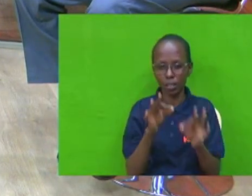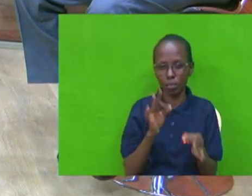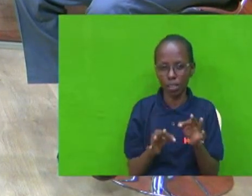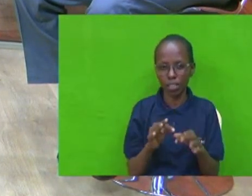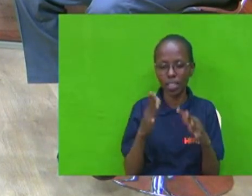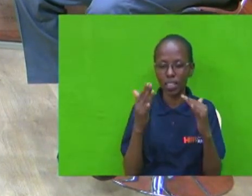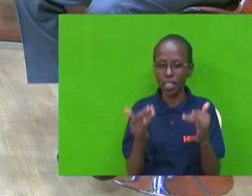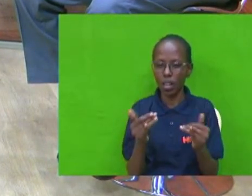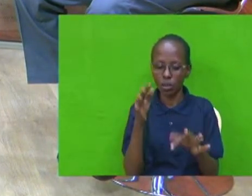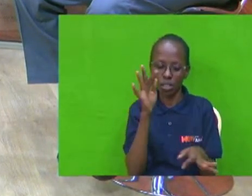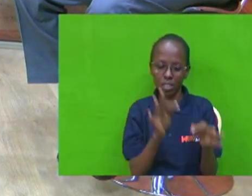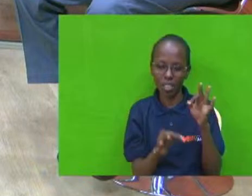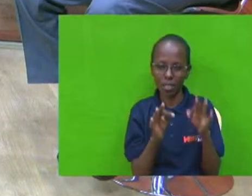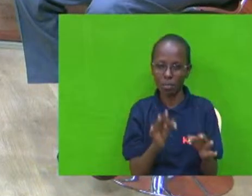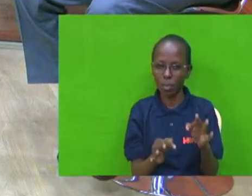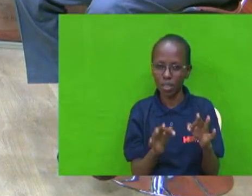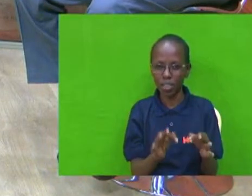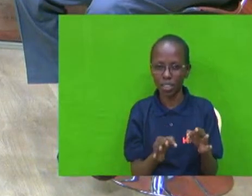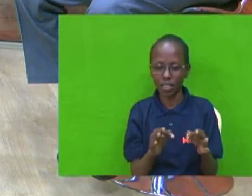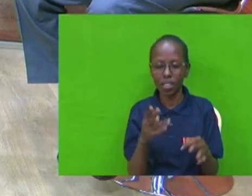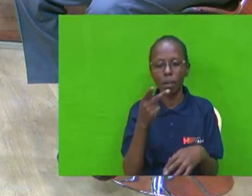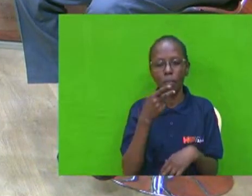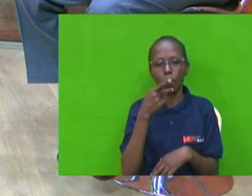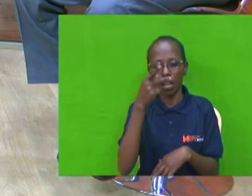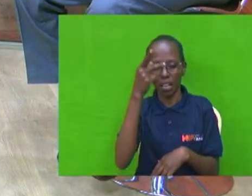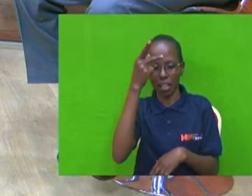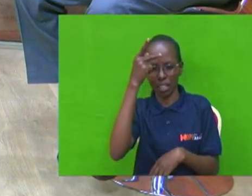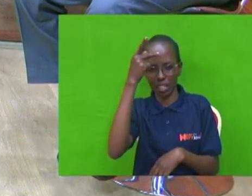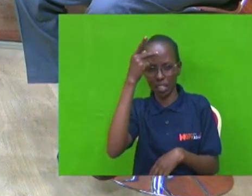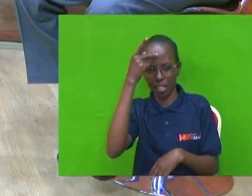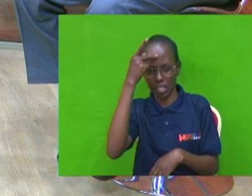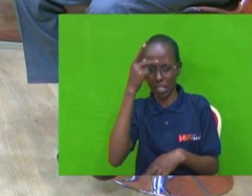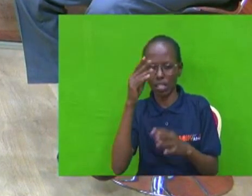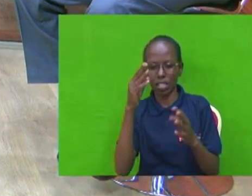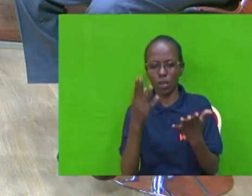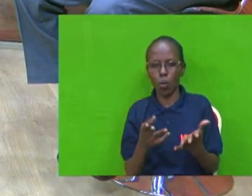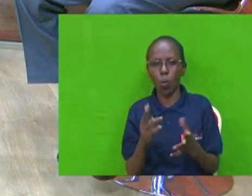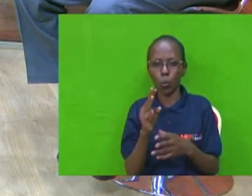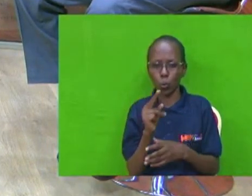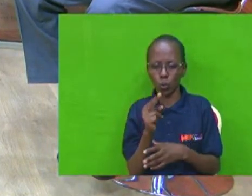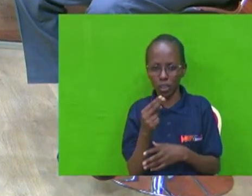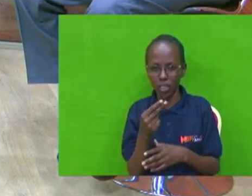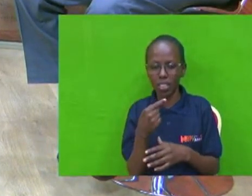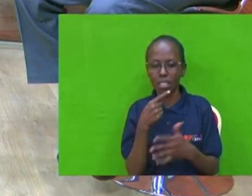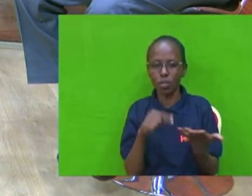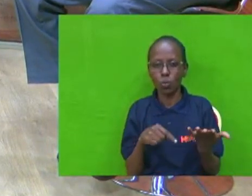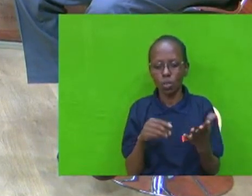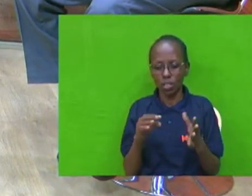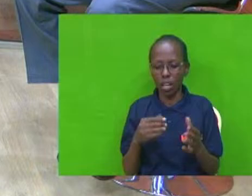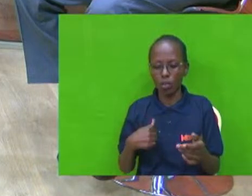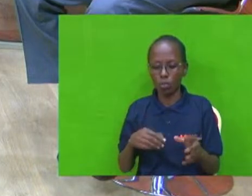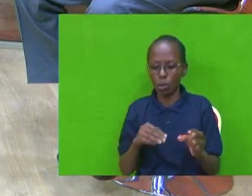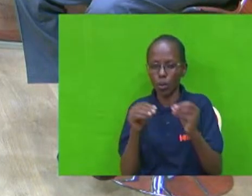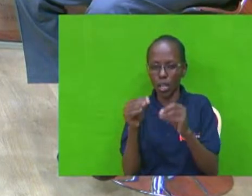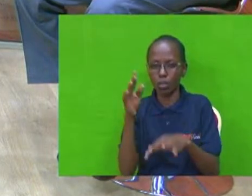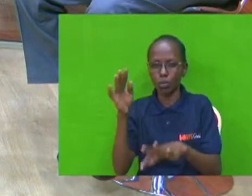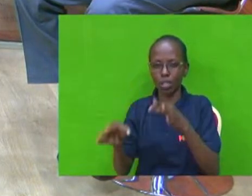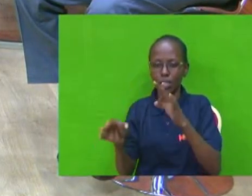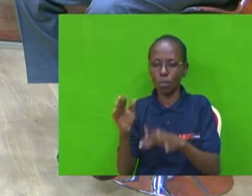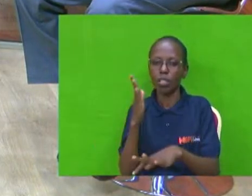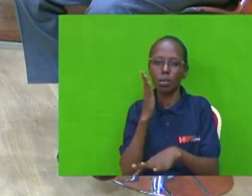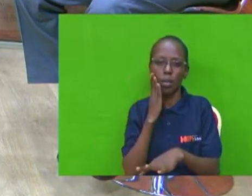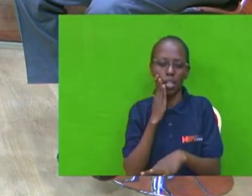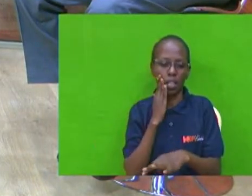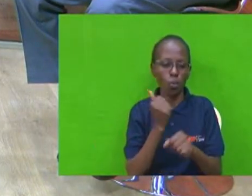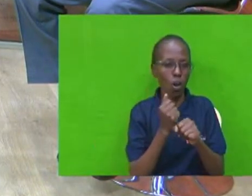sasa kumbe hukumu pia uzazi wetu pia utaletwa kwa maneno ya hukumu mm-hmm. Point yangu ni hii wapendwa kwamba mama,